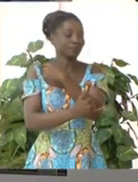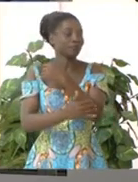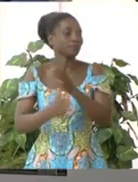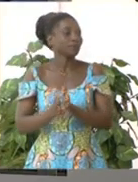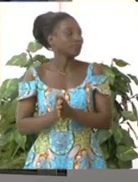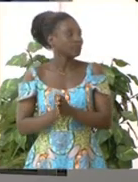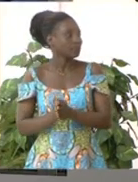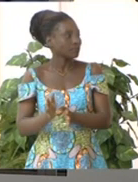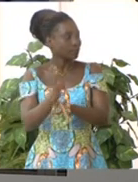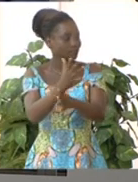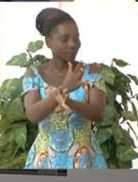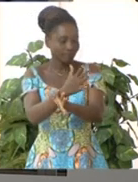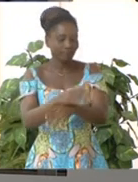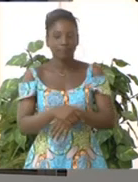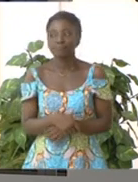allemagne